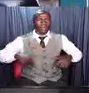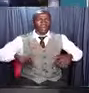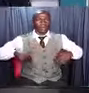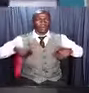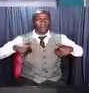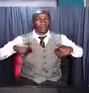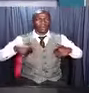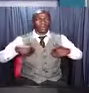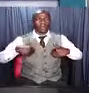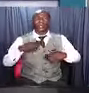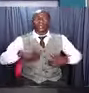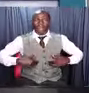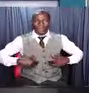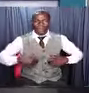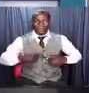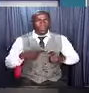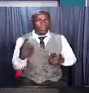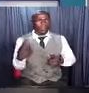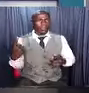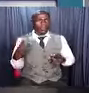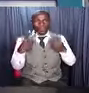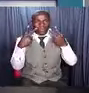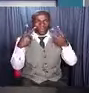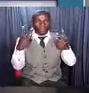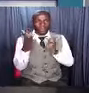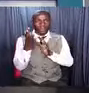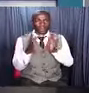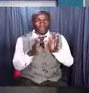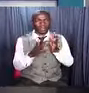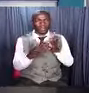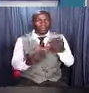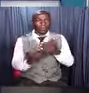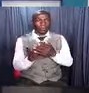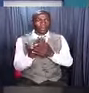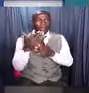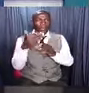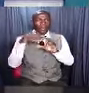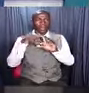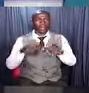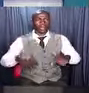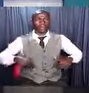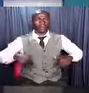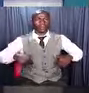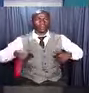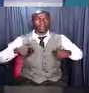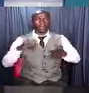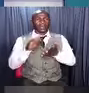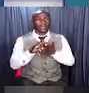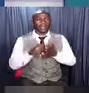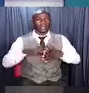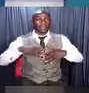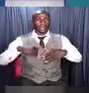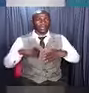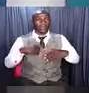their lives. Ni njaa ya kila mmoja. It's the hunger of everybody. Aone Yesu Kristo anajidhihirisha maishani mwake. See Jesus Christ manifesting in their lives. Ndio furaha ya wokovu.